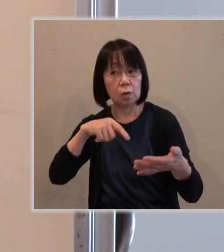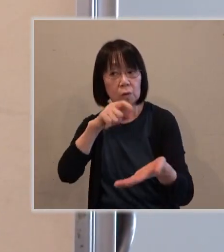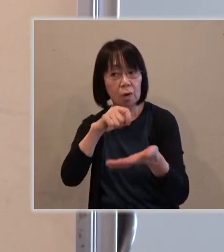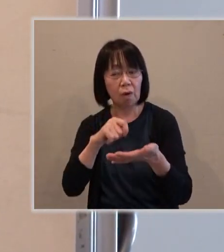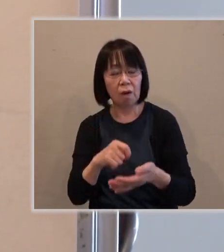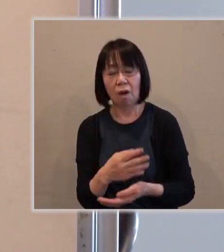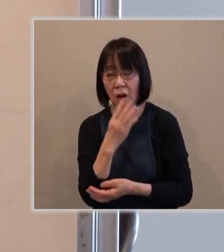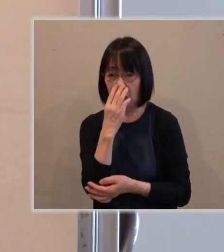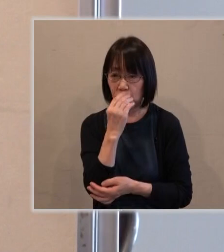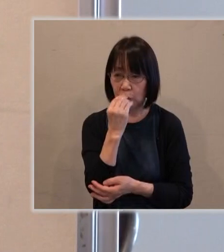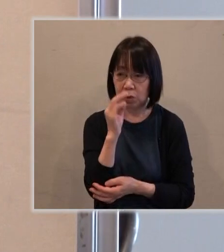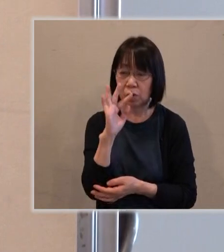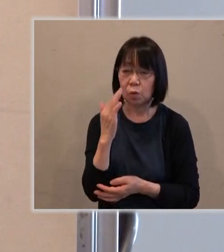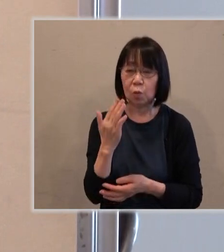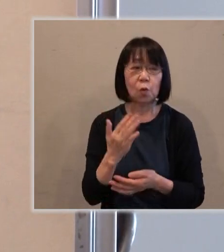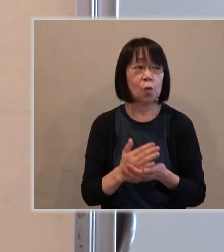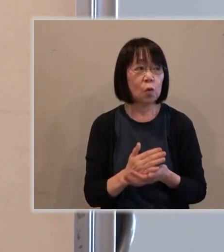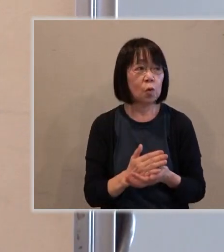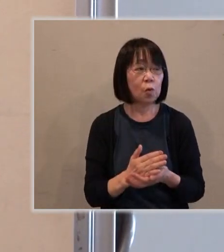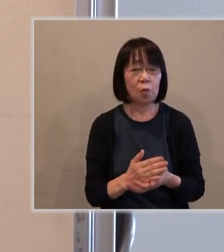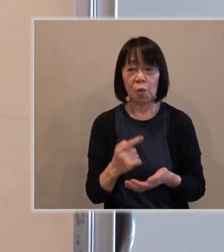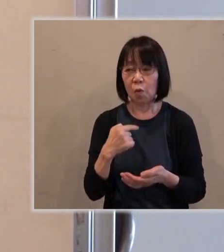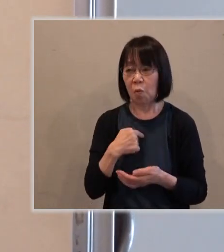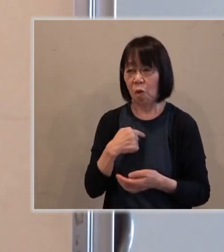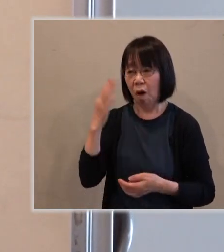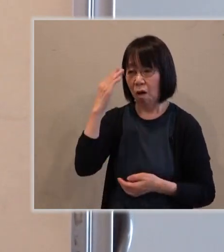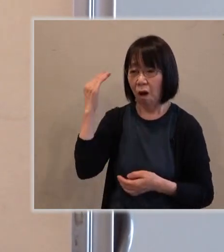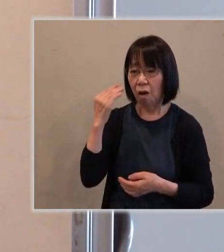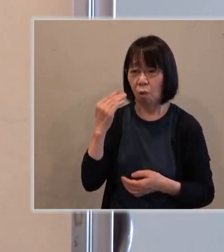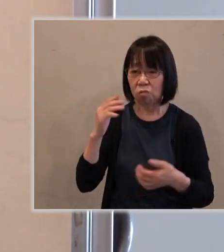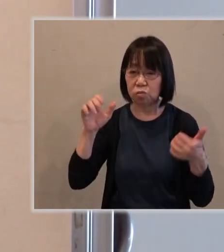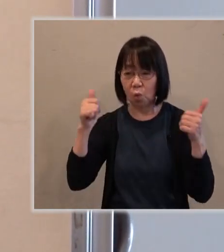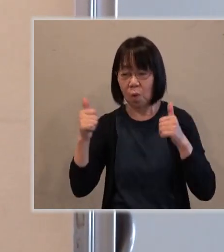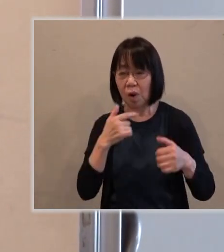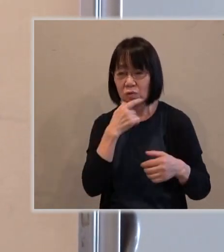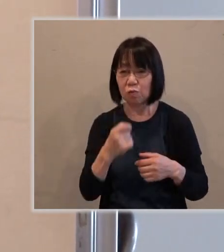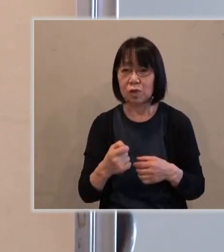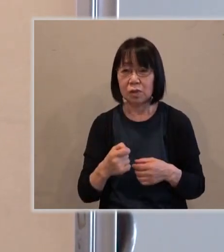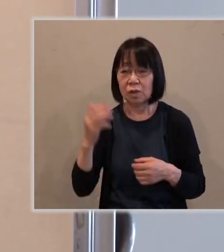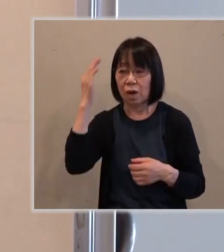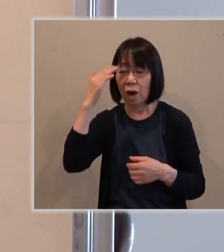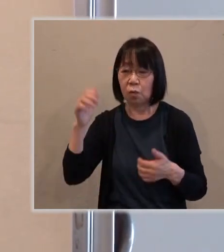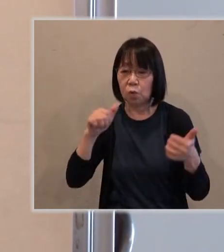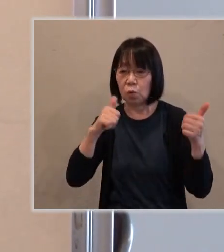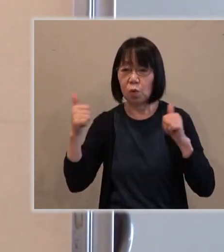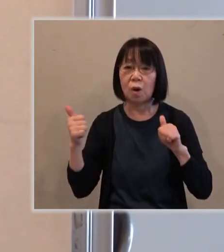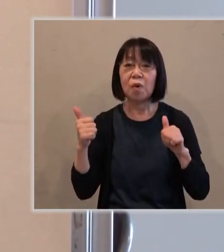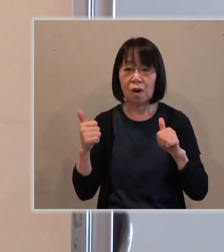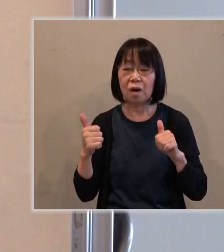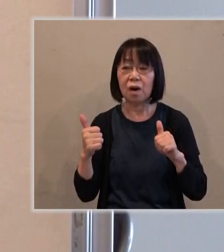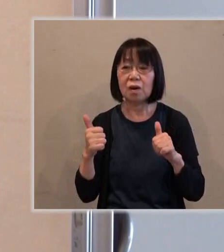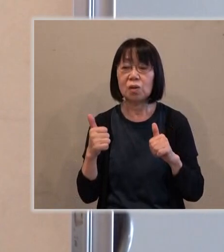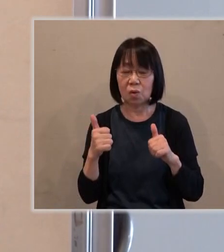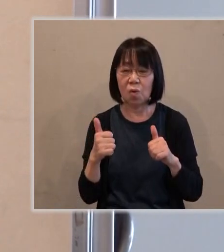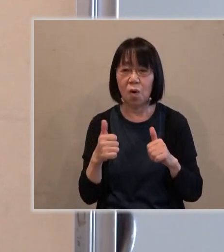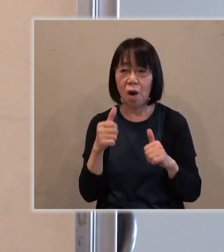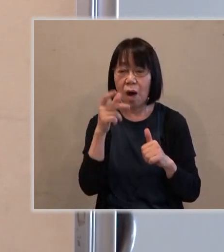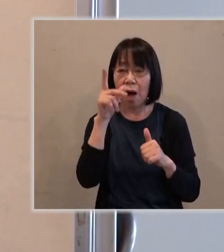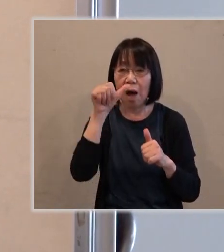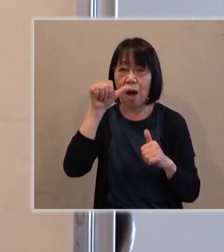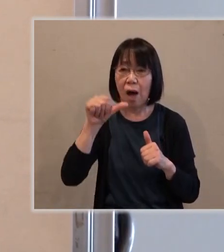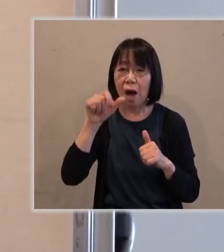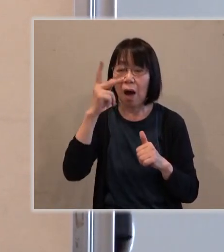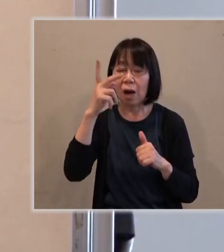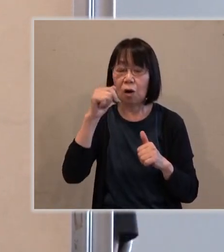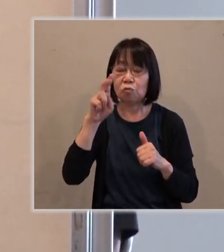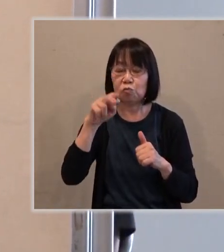はい、 自分めちゃめちゃ韓国ドラマが好きで、韓国ドラマのアカウント運用から始まったんですよね、 はい。 まあ、それが今